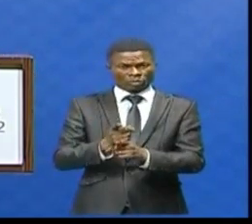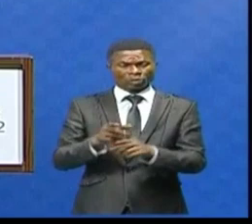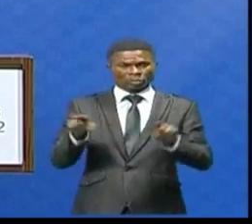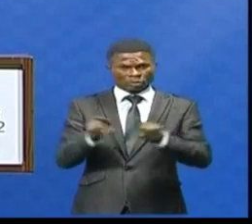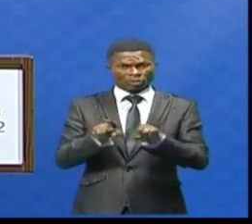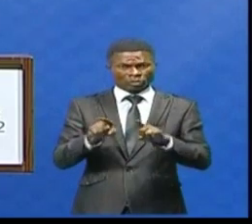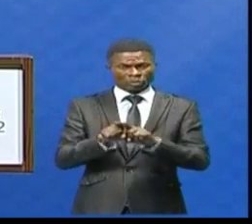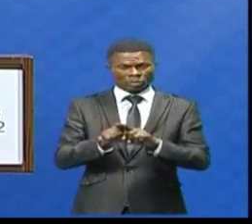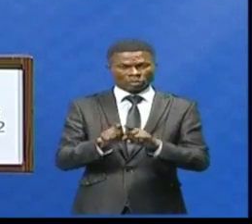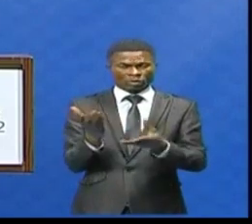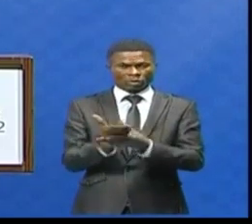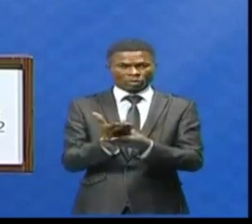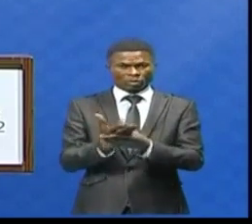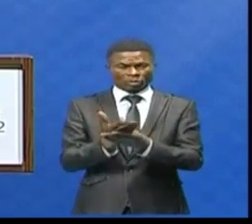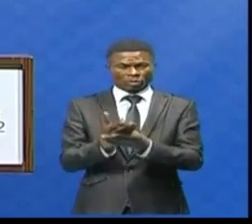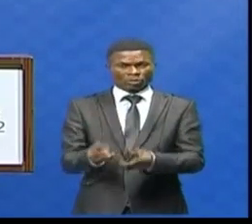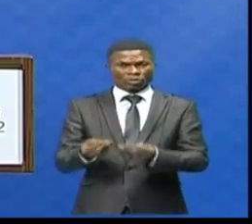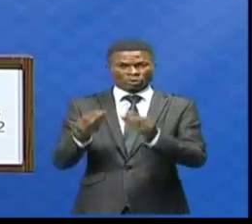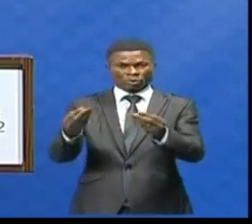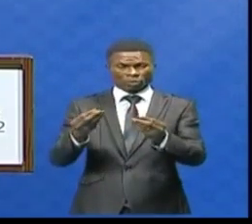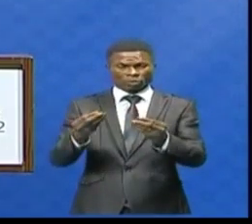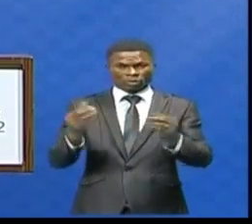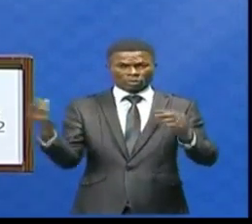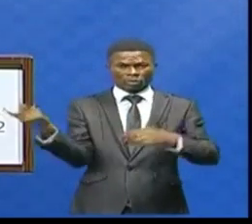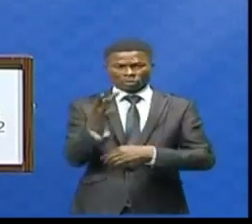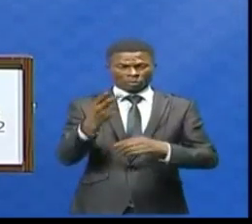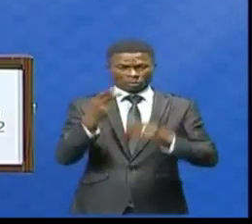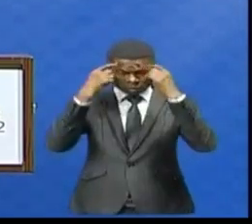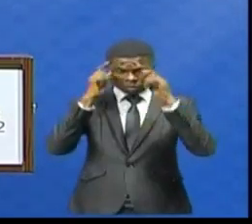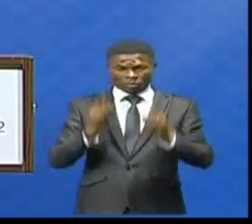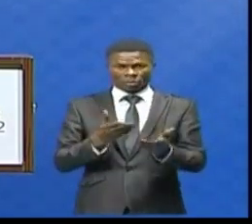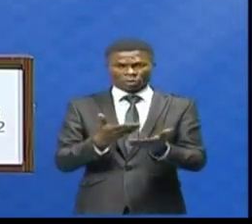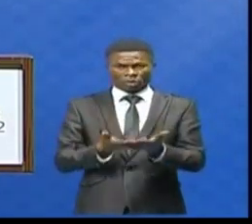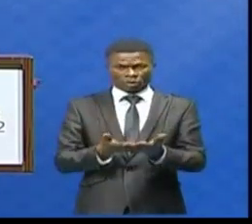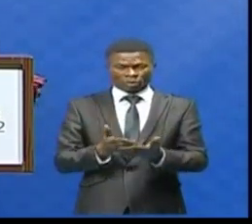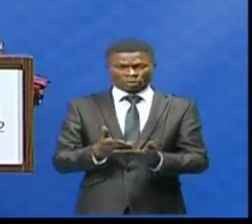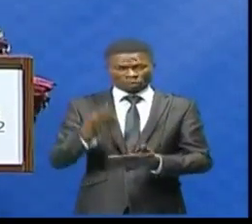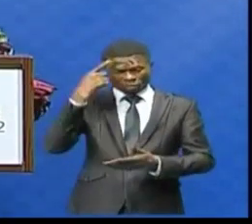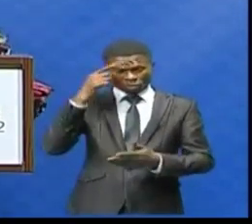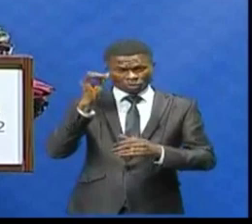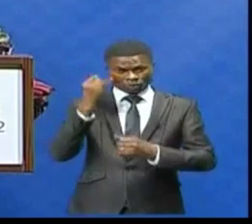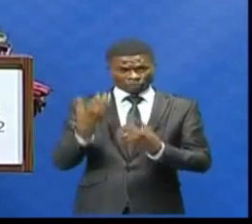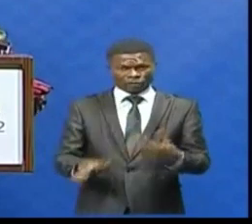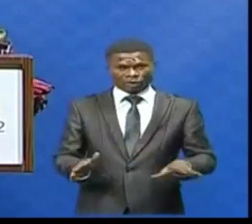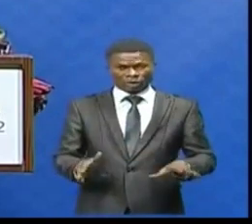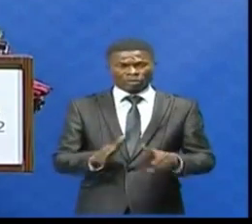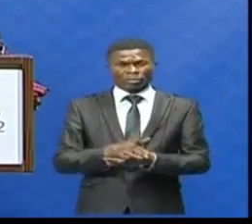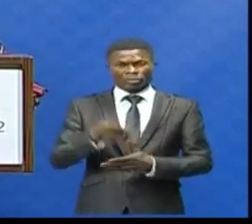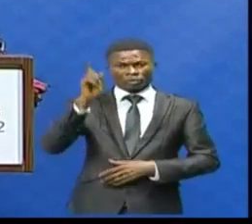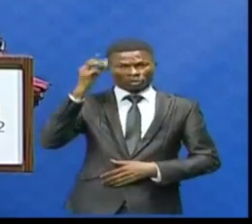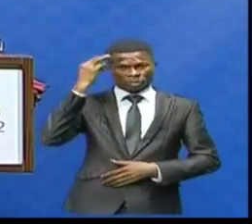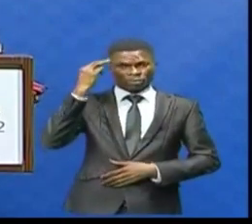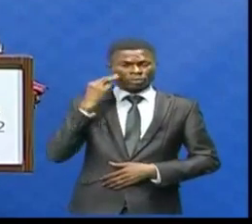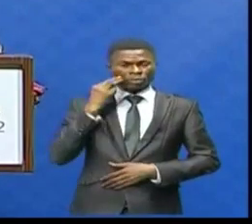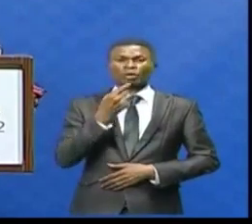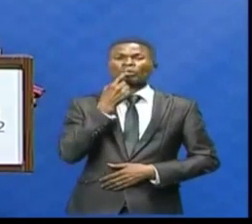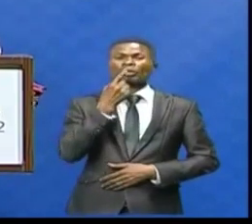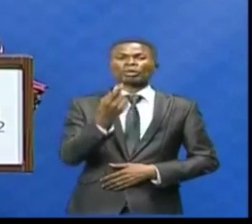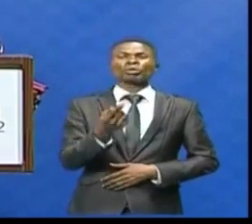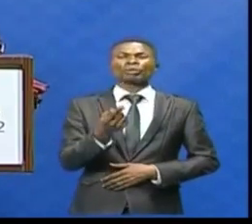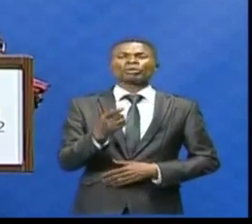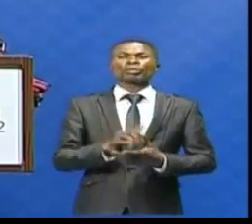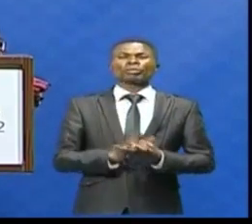conformément à la fin des routes mises en place des communes accord pour terminer le Premier ministre a indiqué que